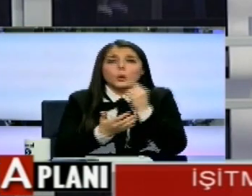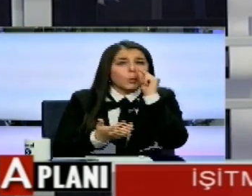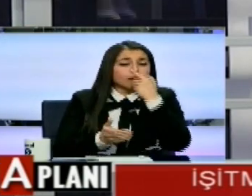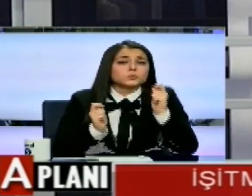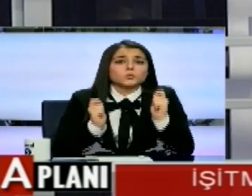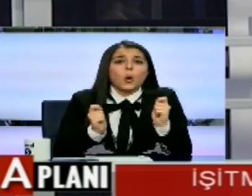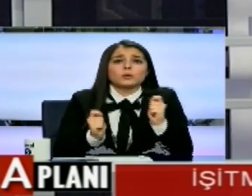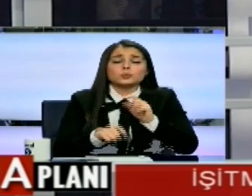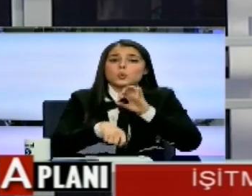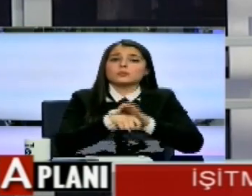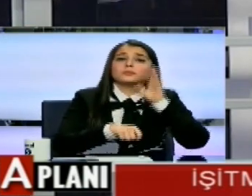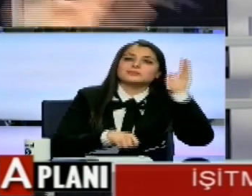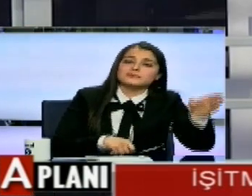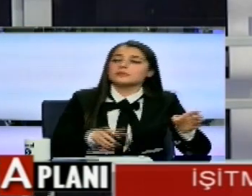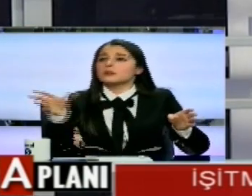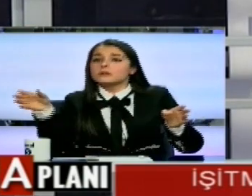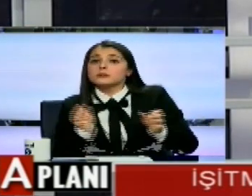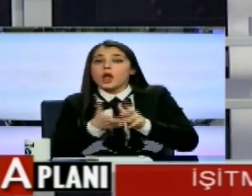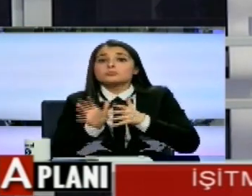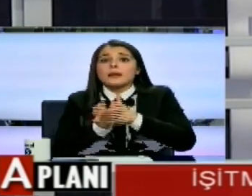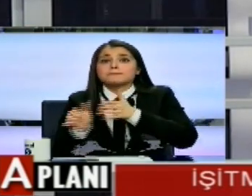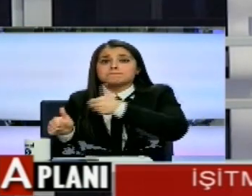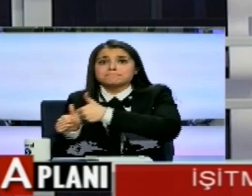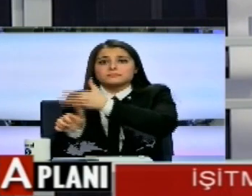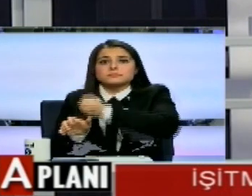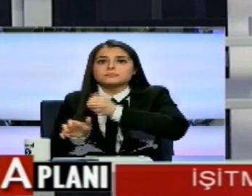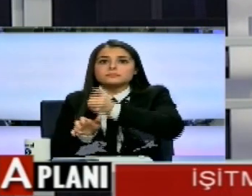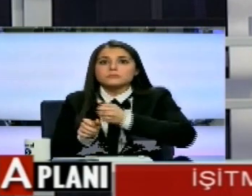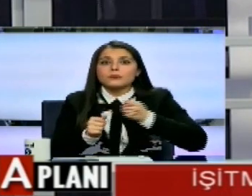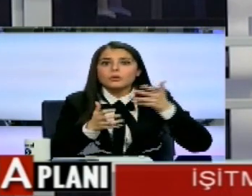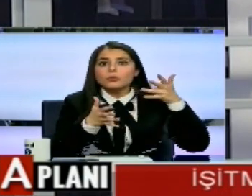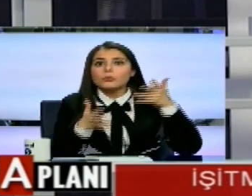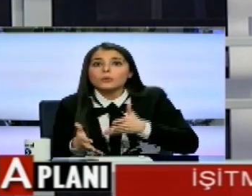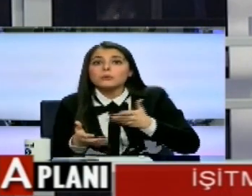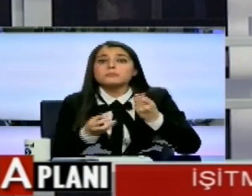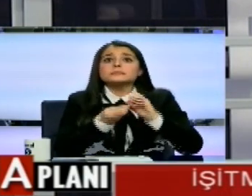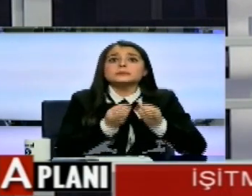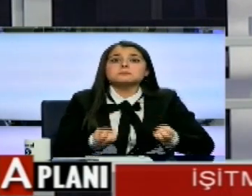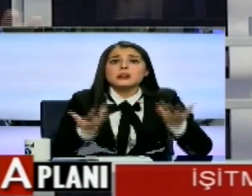daim doktora giderken, bir yere giderken yanlarında tercümanı nereden bulsunlar? Yani öyle